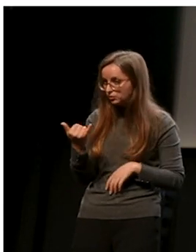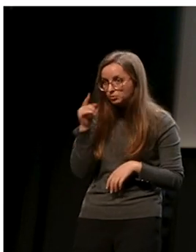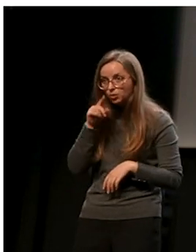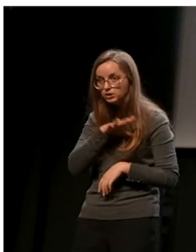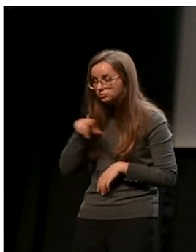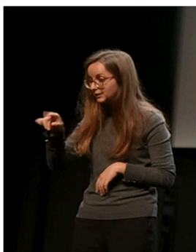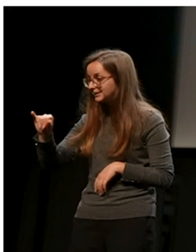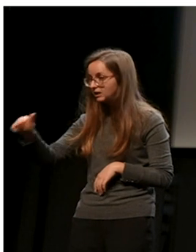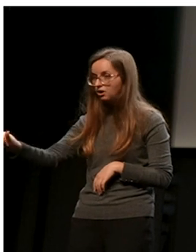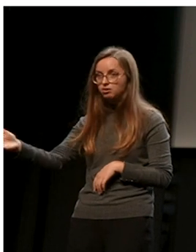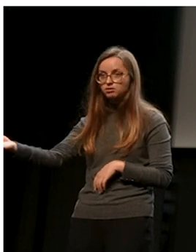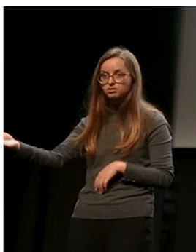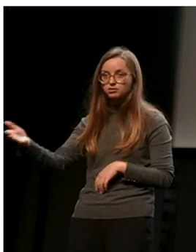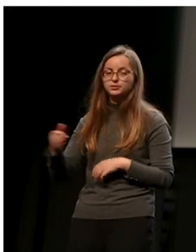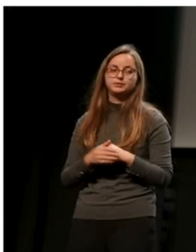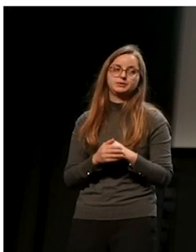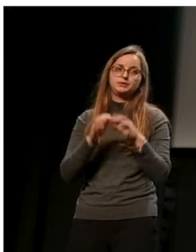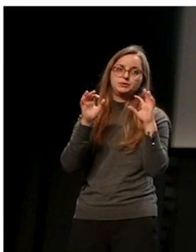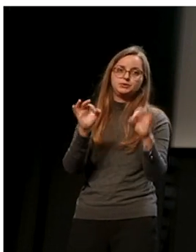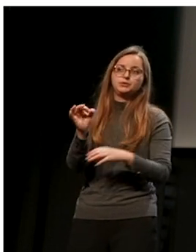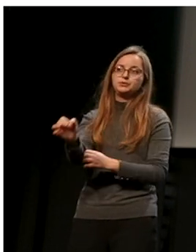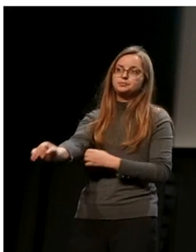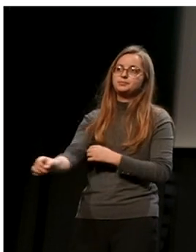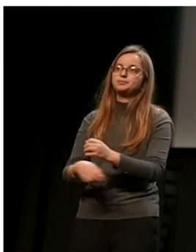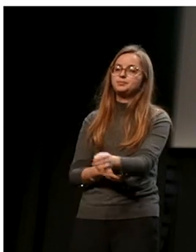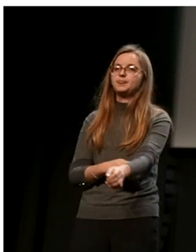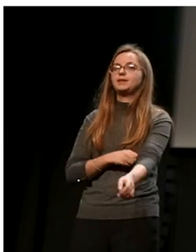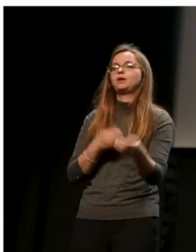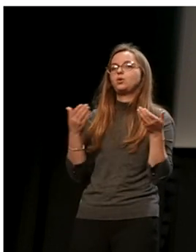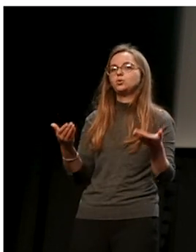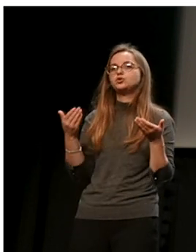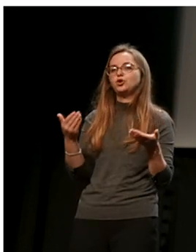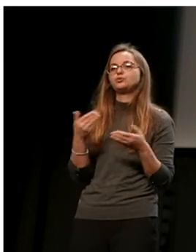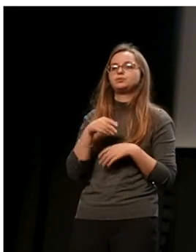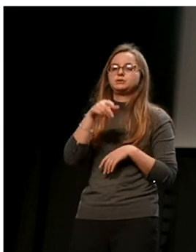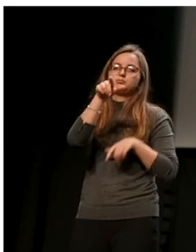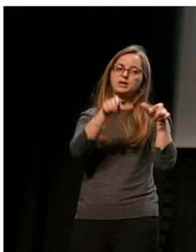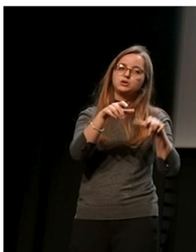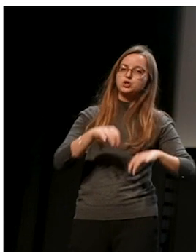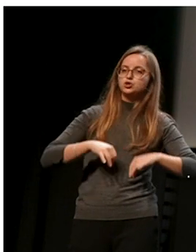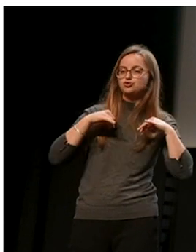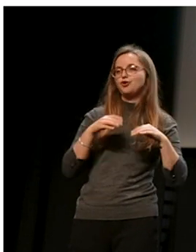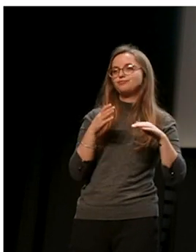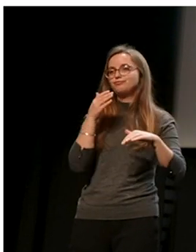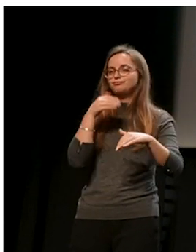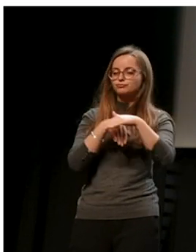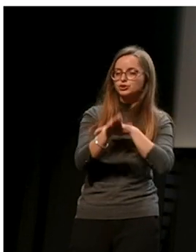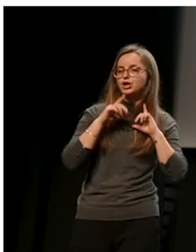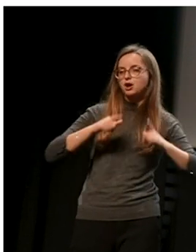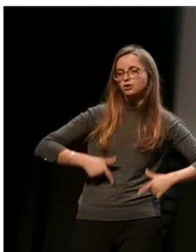Et après, désolé. Ce qui risque de se passer à un moment, c'est que là, aujourd'hui, les jeunes qui arrivent en école, à Émile Cole, par exemple, ou dans des écoles